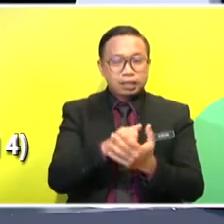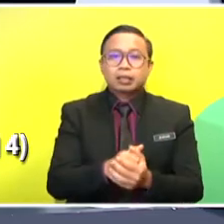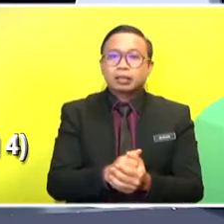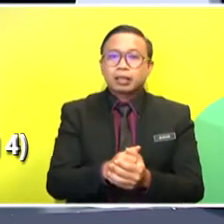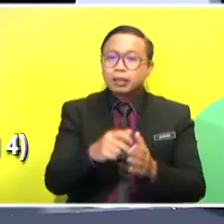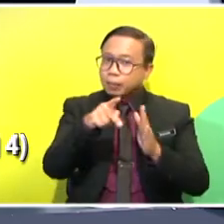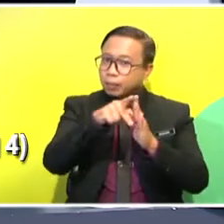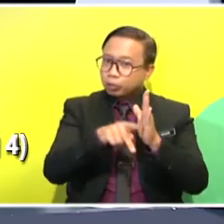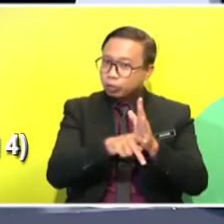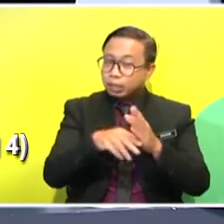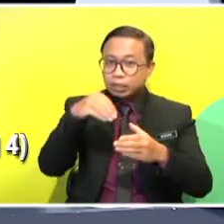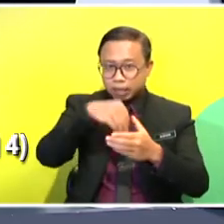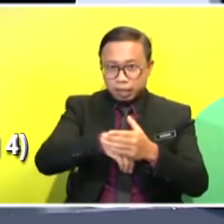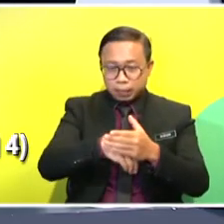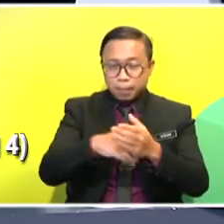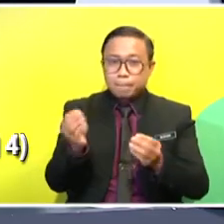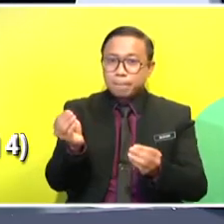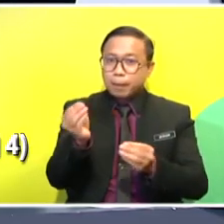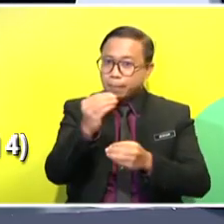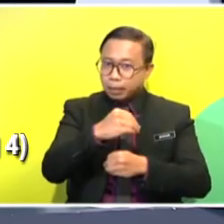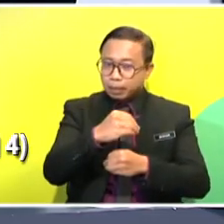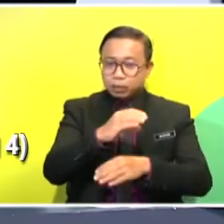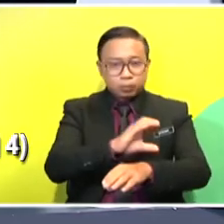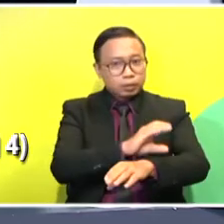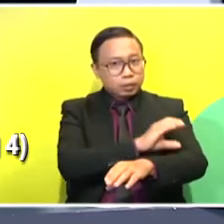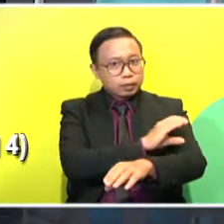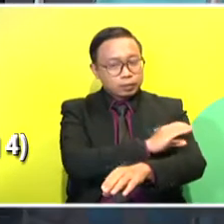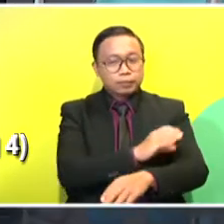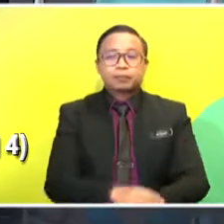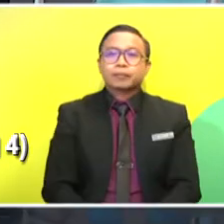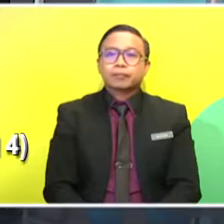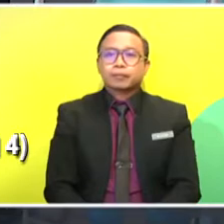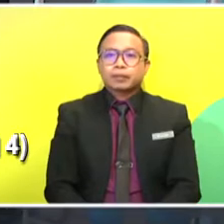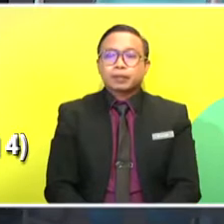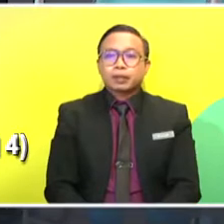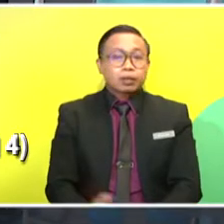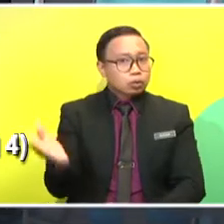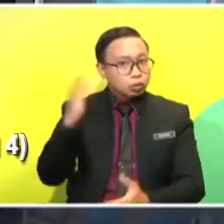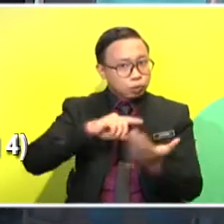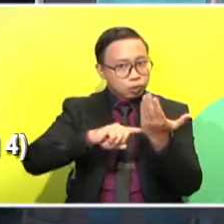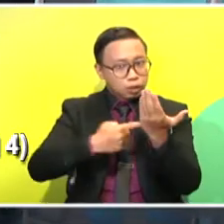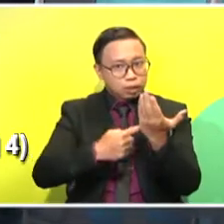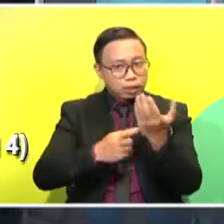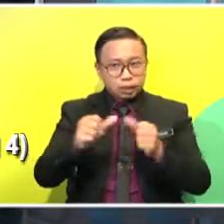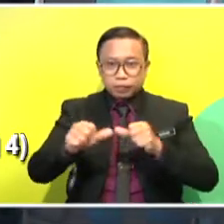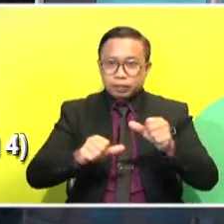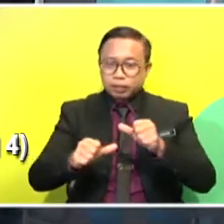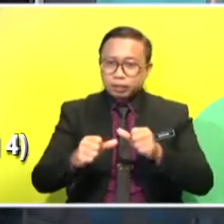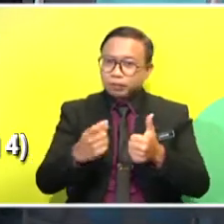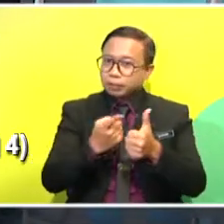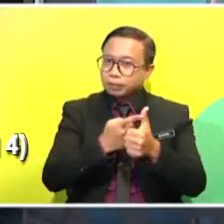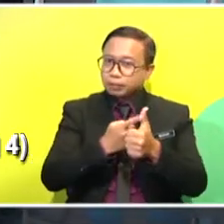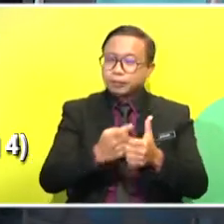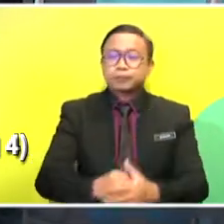peraturan-peraturan yang ada dalam bilik makmal. Baik. Saya tak sabarlah nak mulakan. Jom kita mulakan aktiviti yang pertama. Yang ini ke